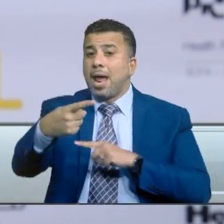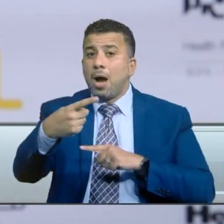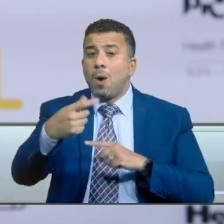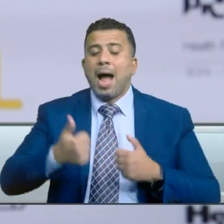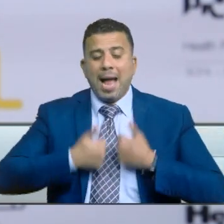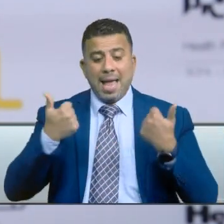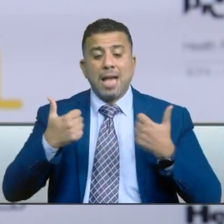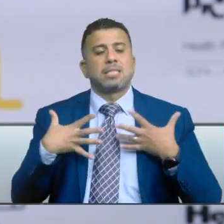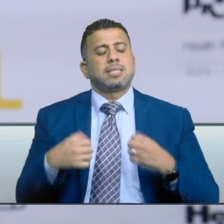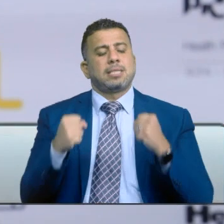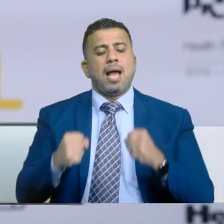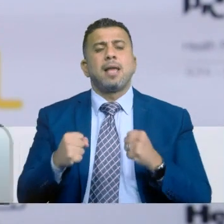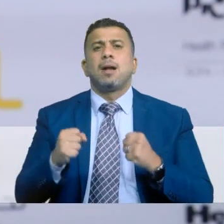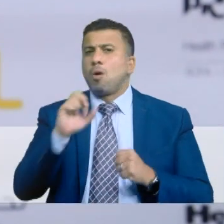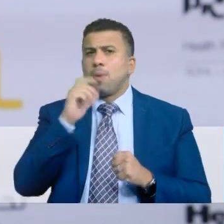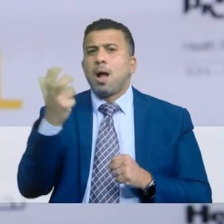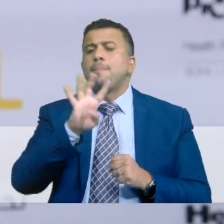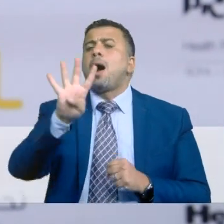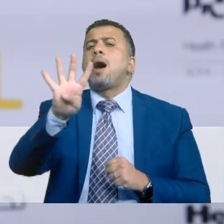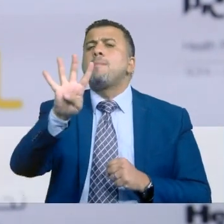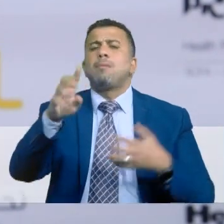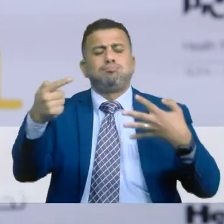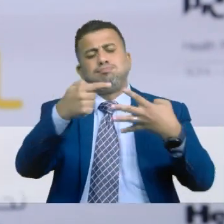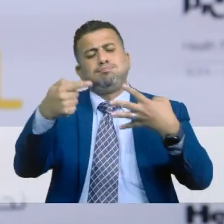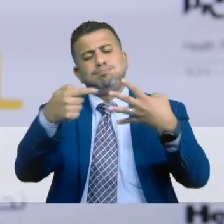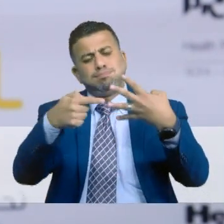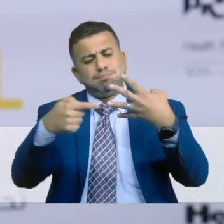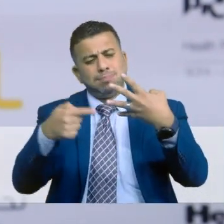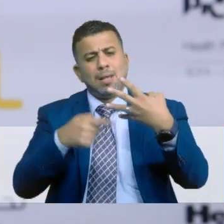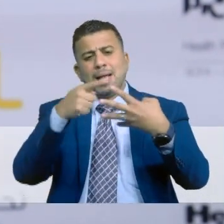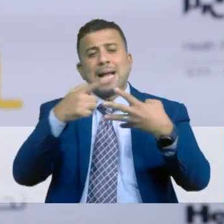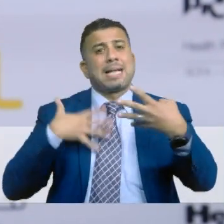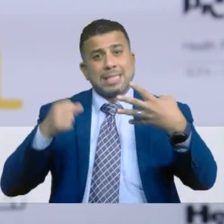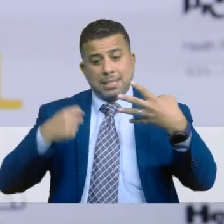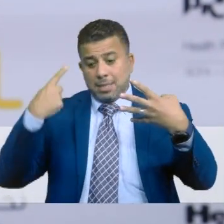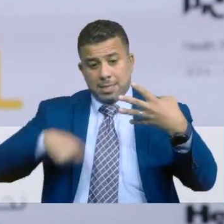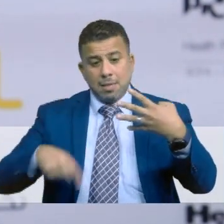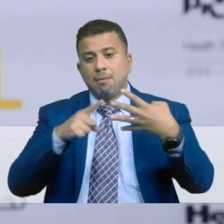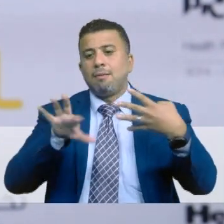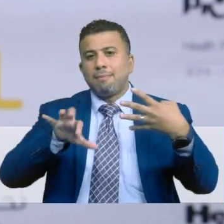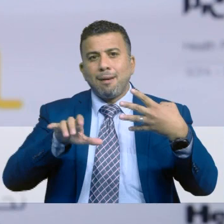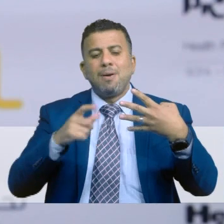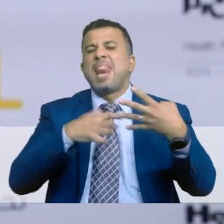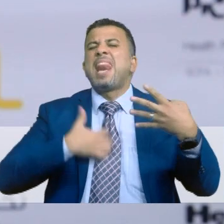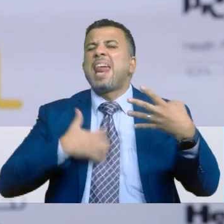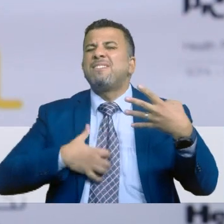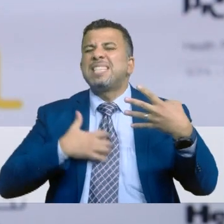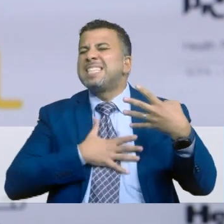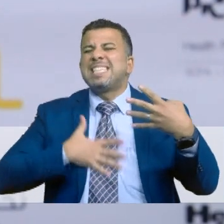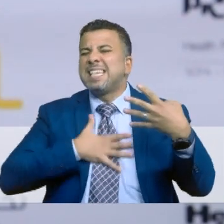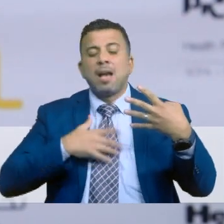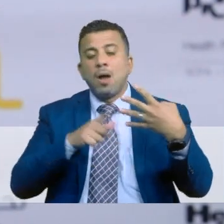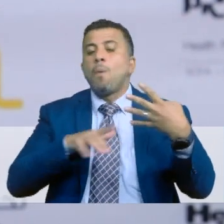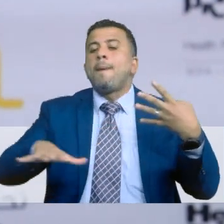صحية. هذا المؤتمر الذي تناول 4 محاور أساسية حول الصحة الجسدية والصحة الرقمية والنفسية والبيئة الداعمة،